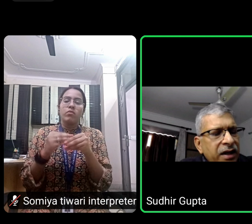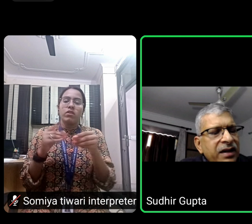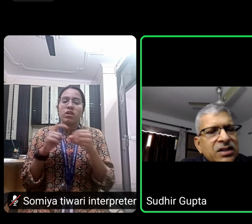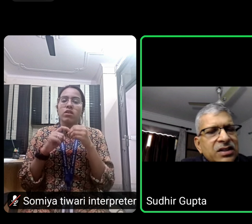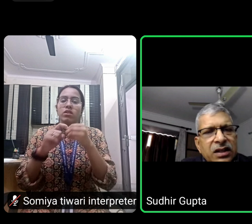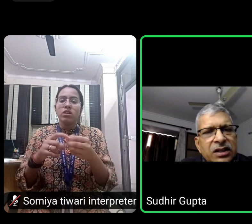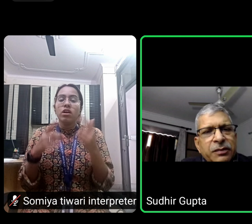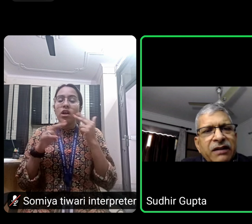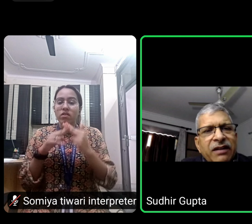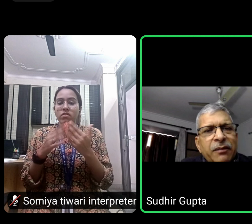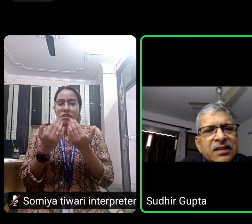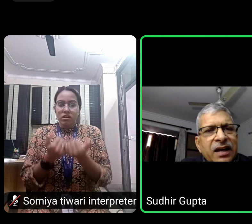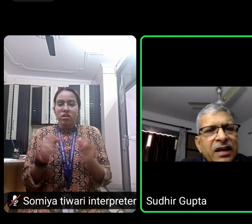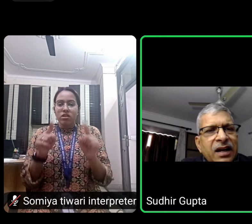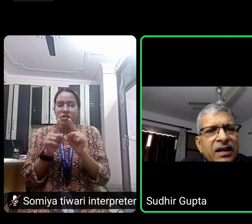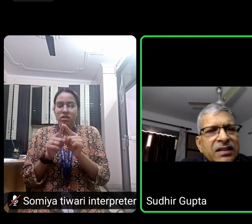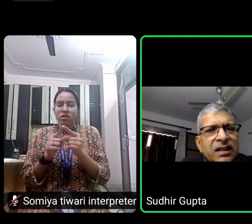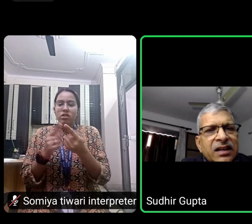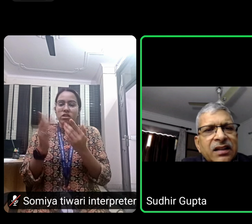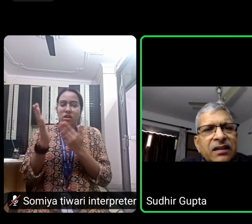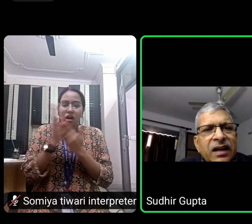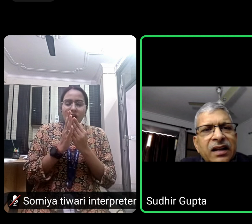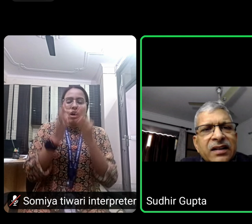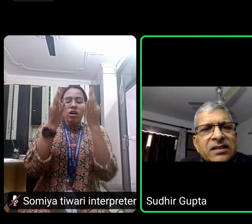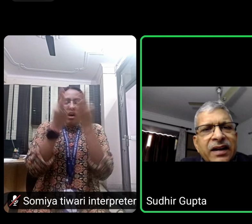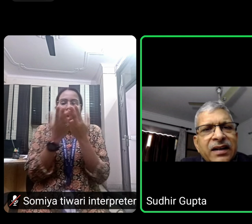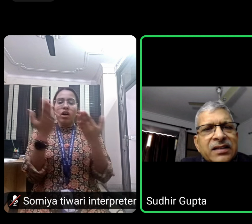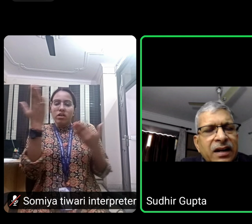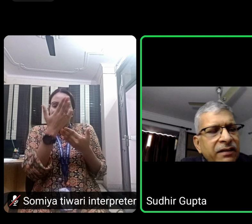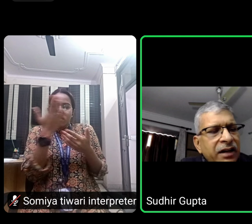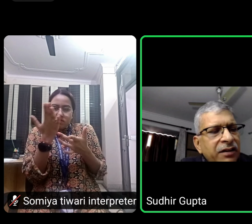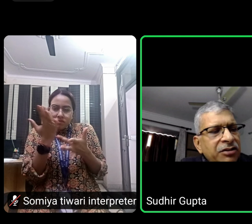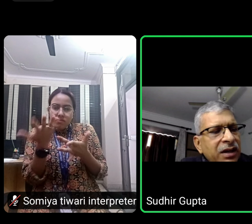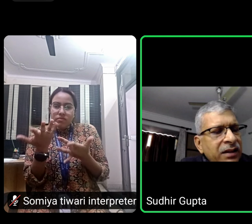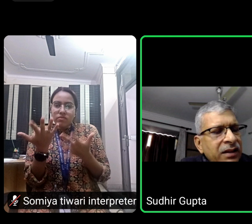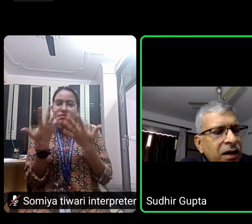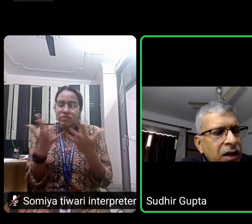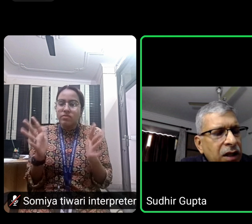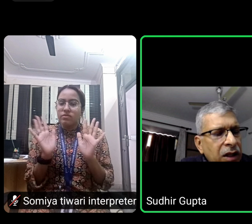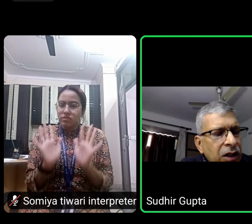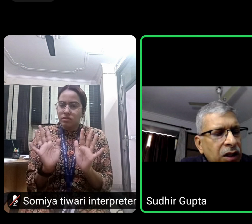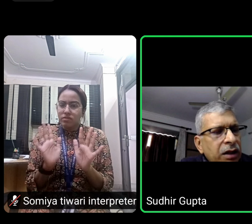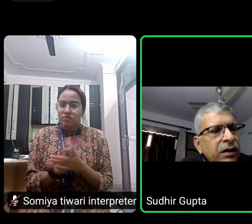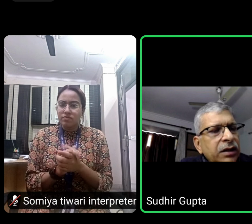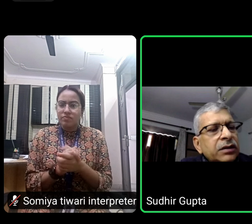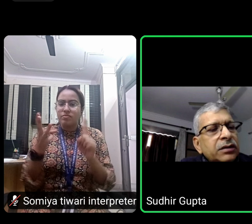कोई लेटेस्ट इसमें डेवलपमेंट्स हैं या लेटेस्ट टेक्निक्स हैं या लेटेस्ट ट्रेंड्स हैं अर्ली इंटरवेंशन के अंदर